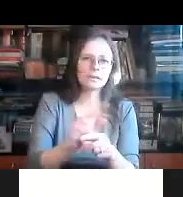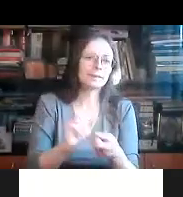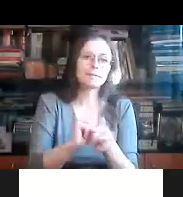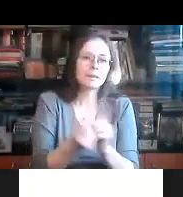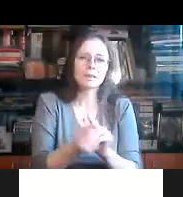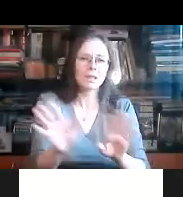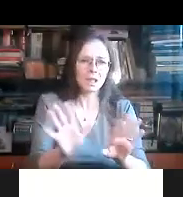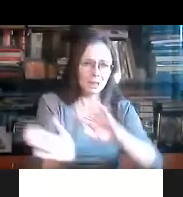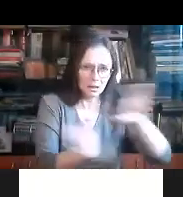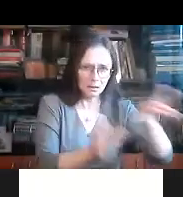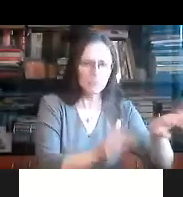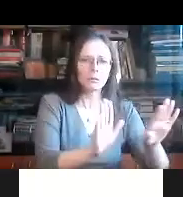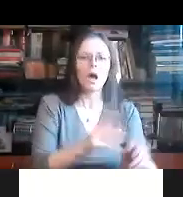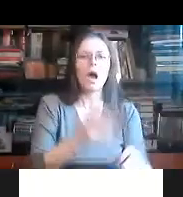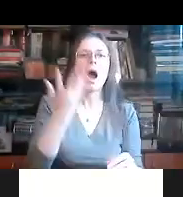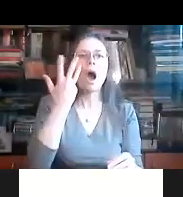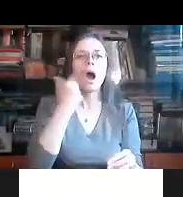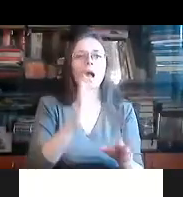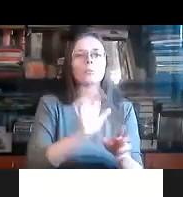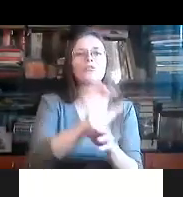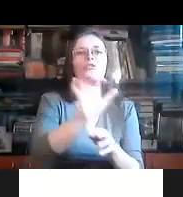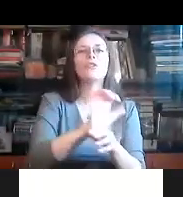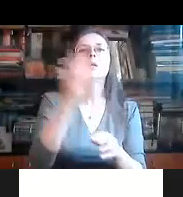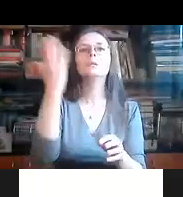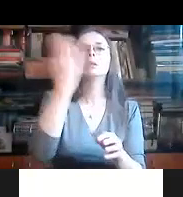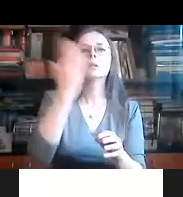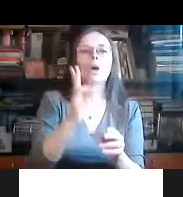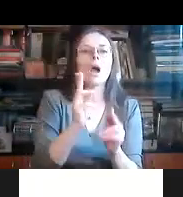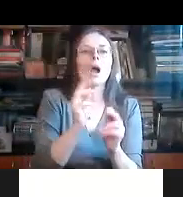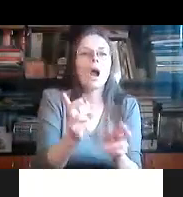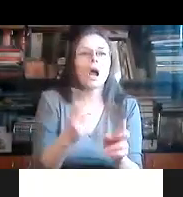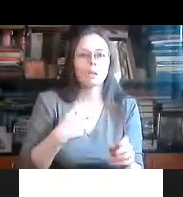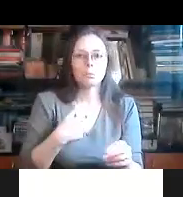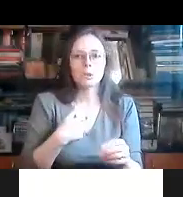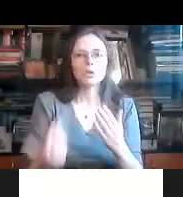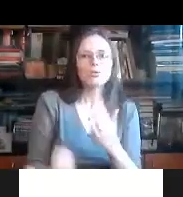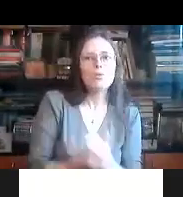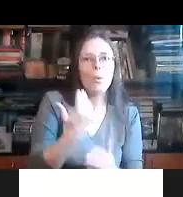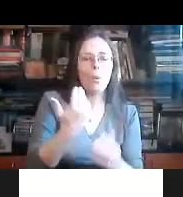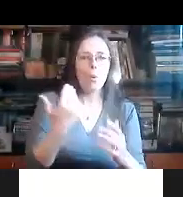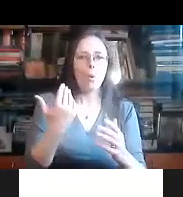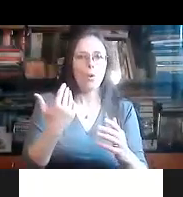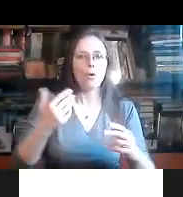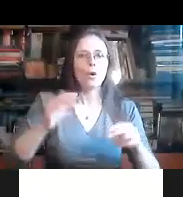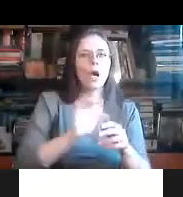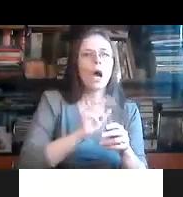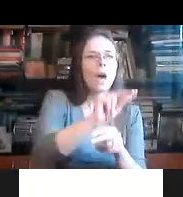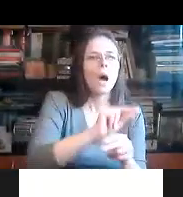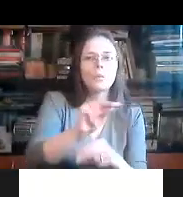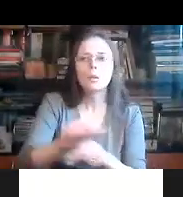думать о том, как мне по-другому совершенно преподавать, как мне читать лекции и вести семинары, как